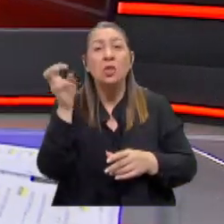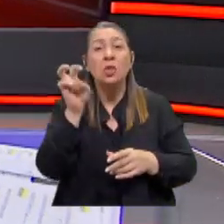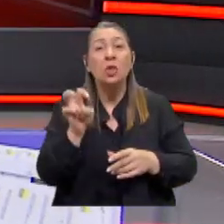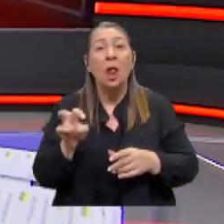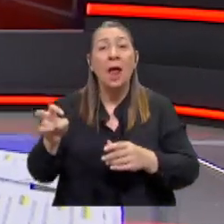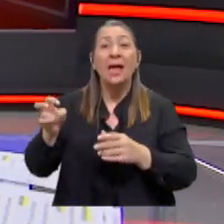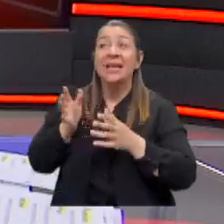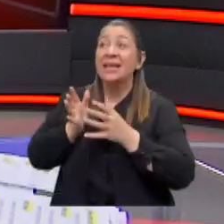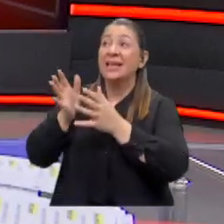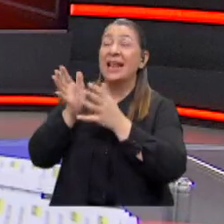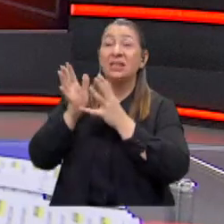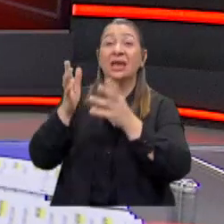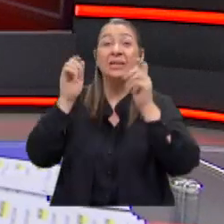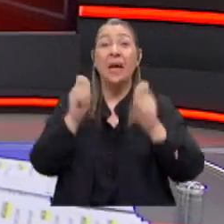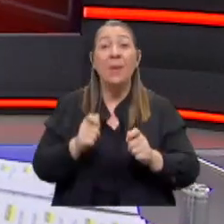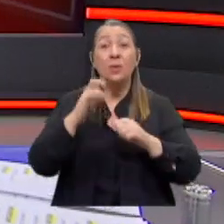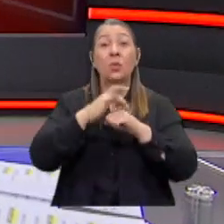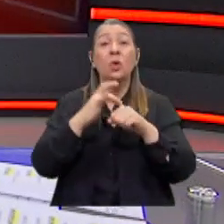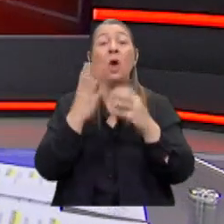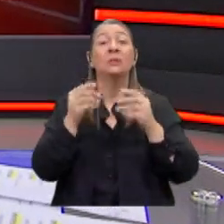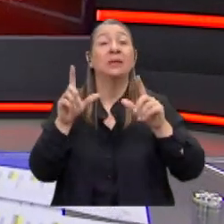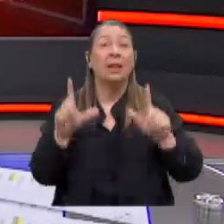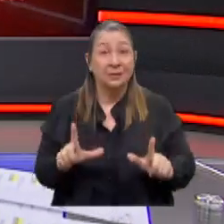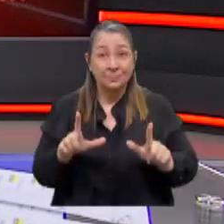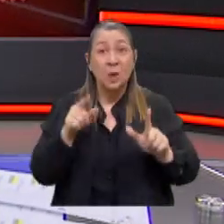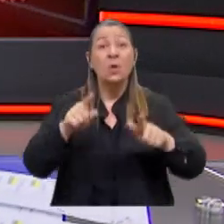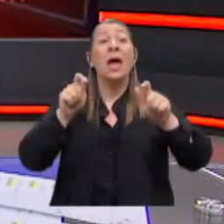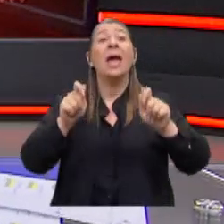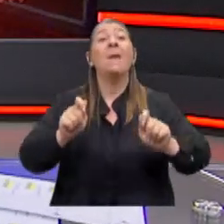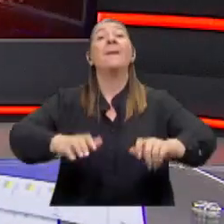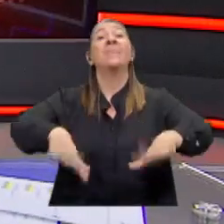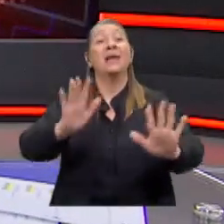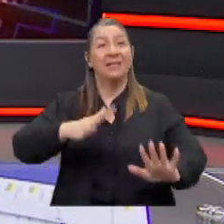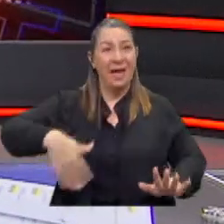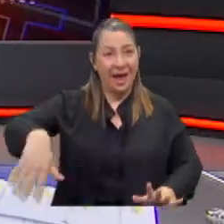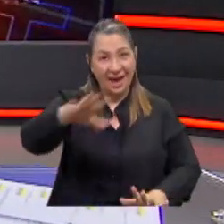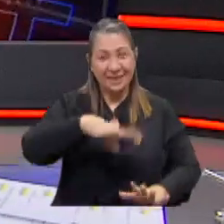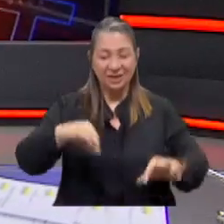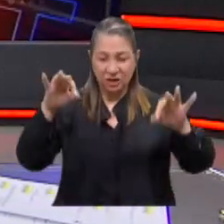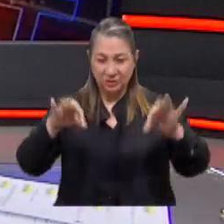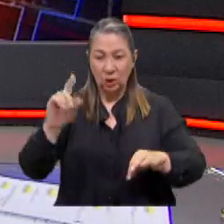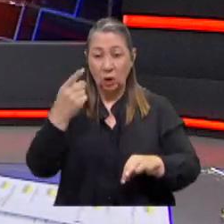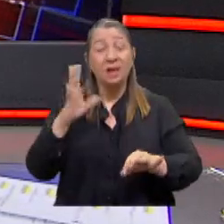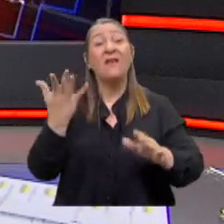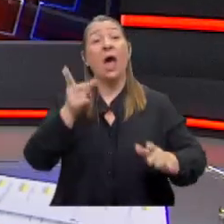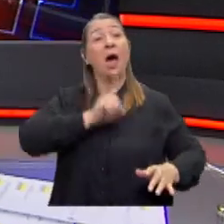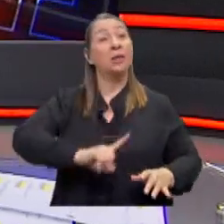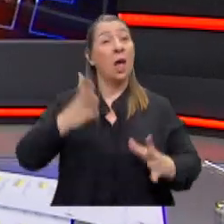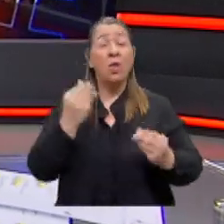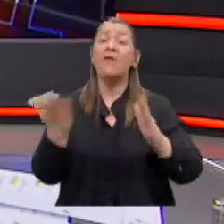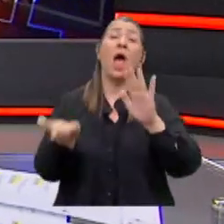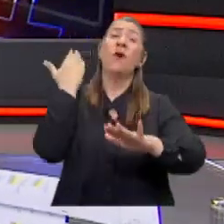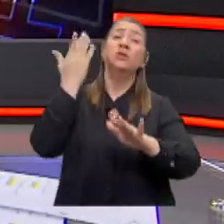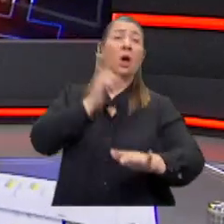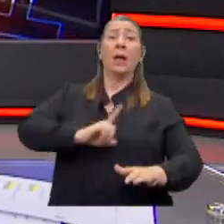dolar ihracat yapan bir ülke olması lazım. Bunu yapamayan herkes şimdi yöneten ya da aday olan ya da